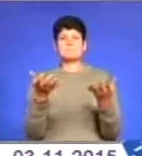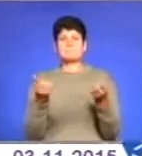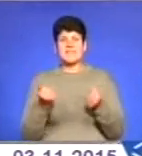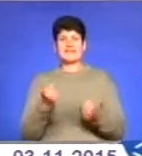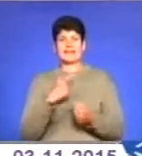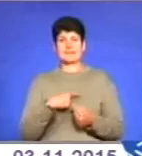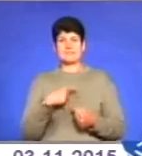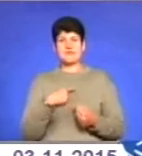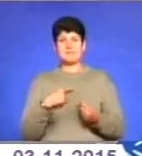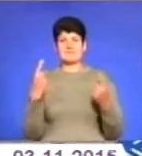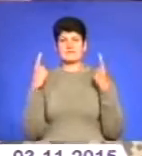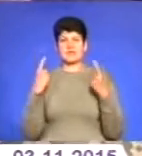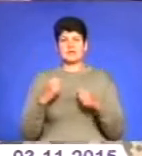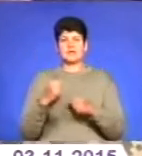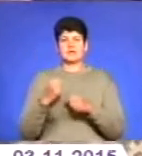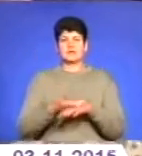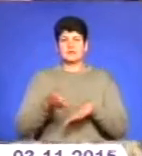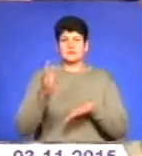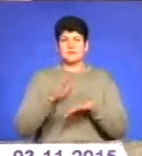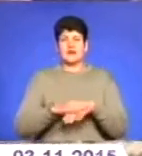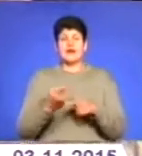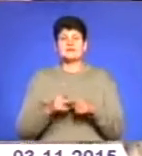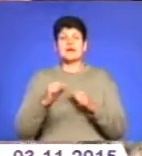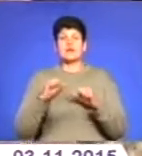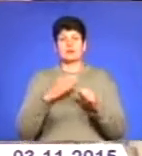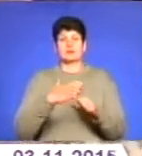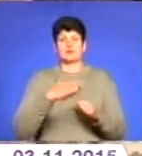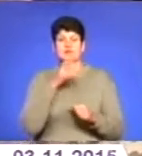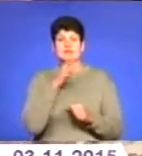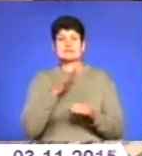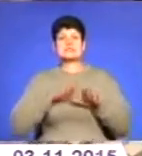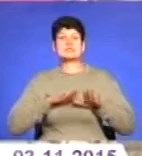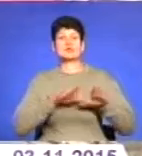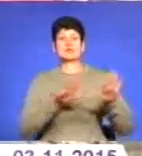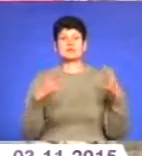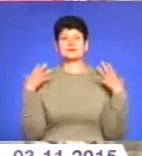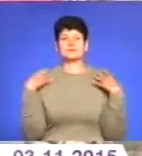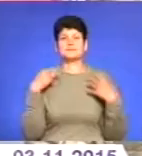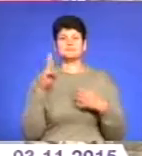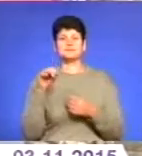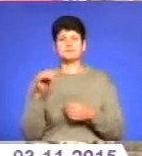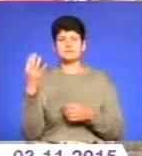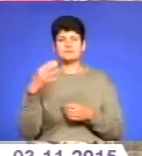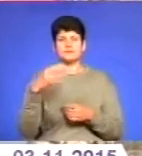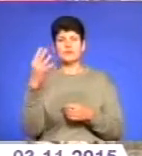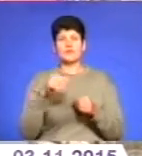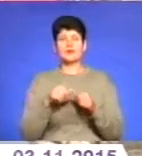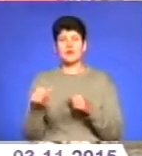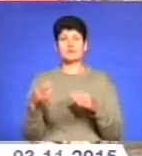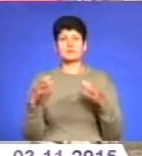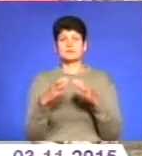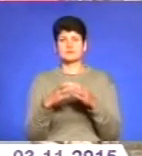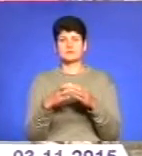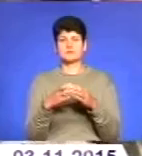себе великий тягар. А це герой нашого часу. Заступник начальника штабу 44-ї окремої артилерійської